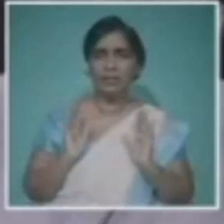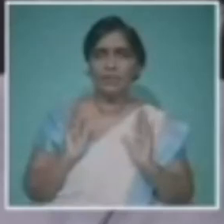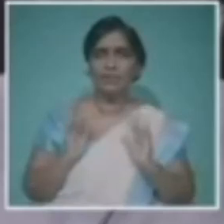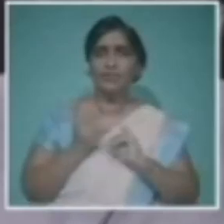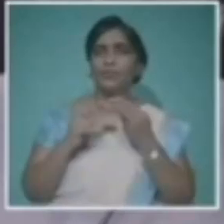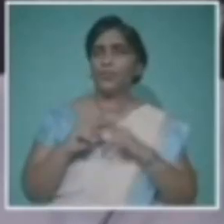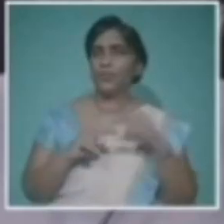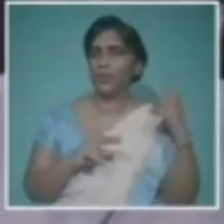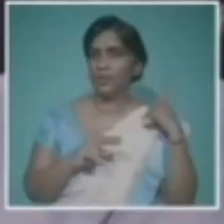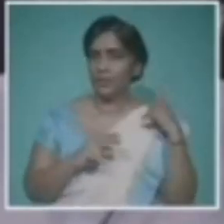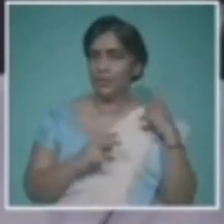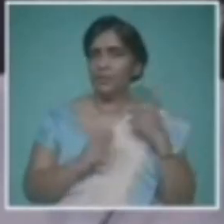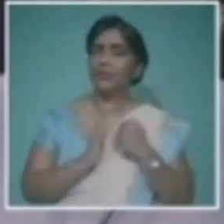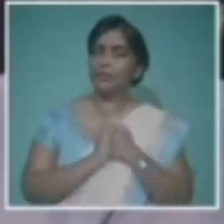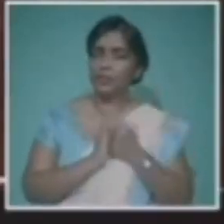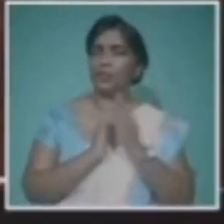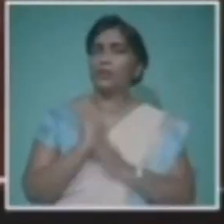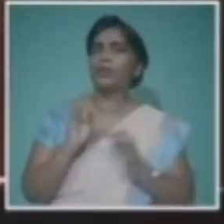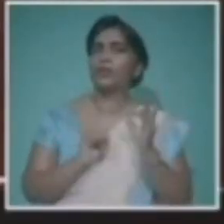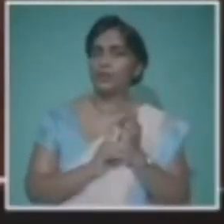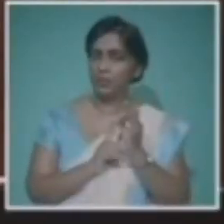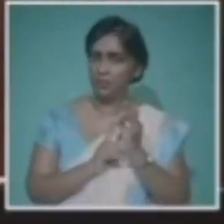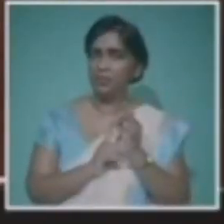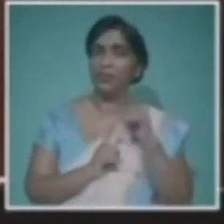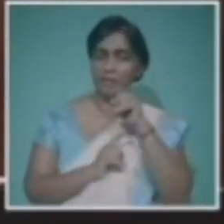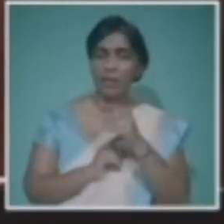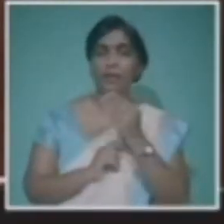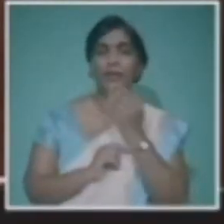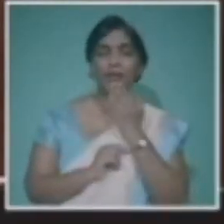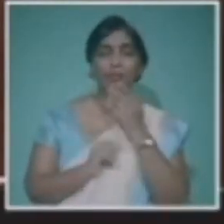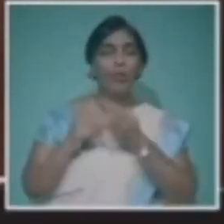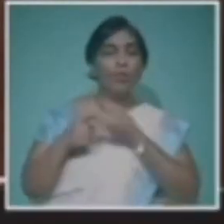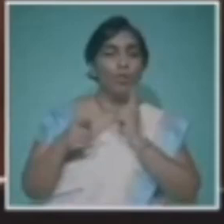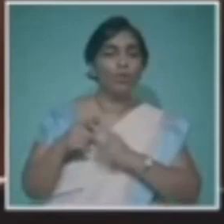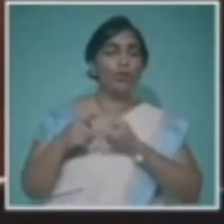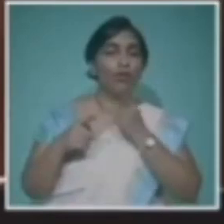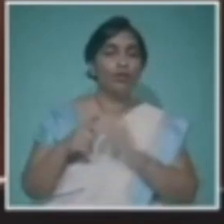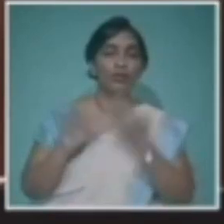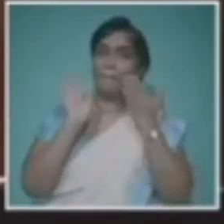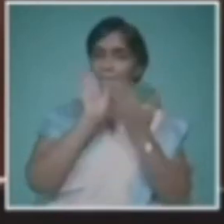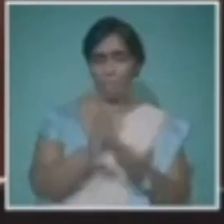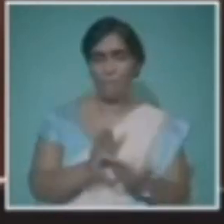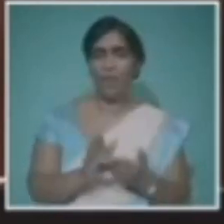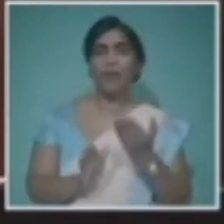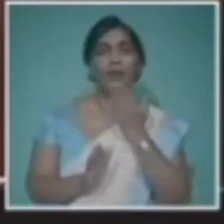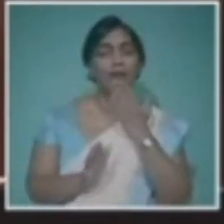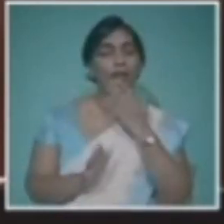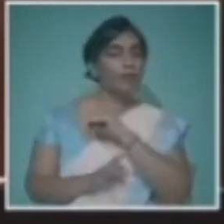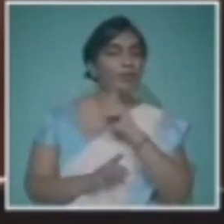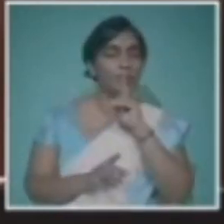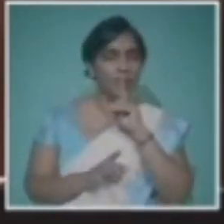මහත්තයා. ගරු ඇමැත්තුමා, ඔබතුමා ඇමරිකාවෙන් උදාහරණ ගෙනලා පෙන්නනවා. ඇමරිකාව